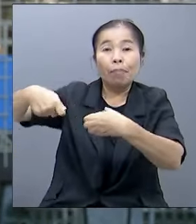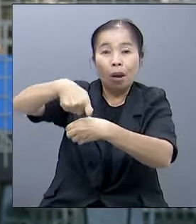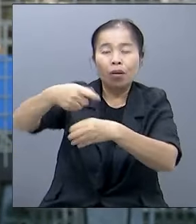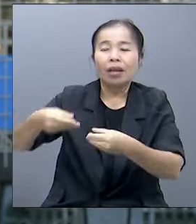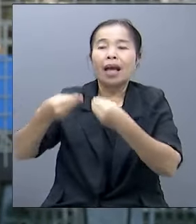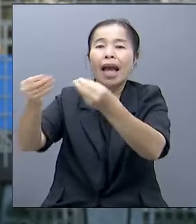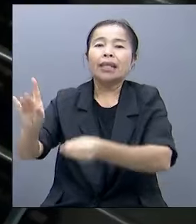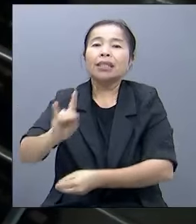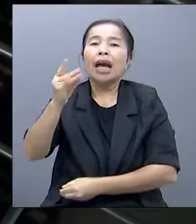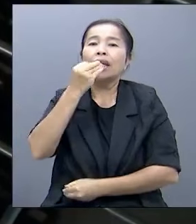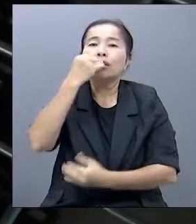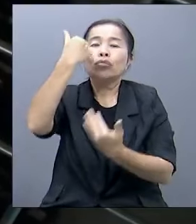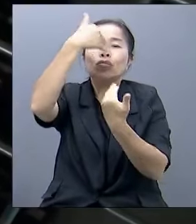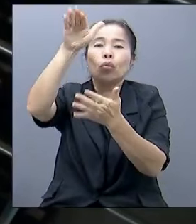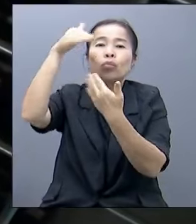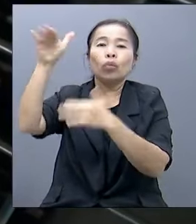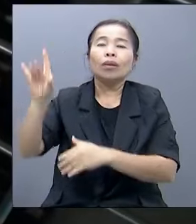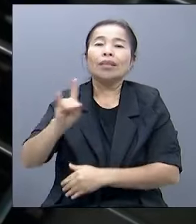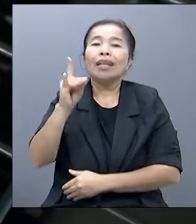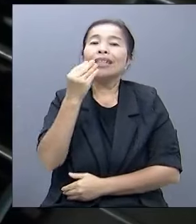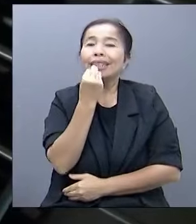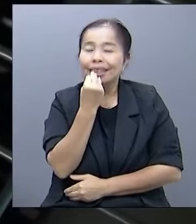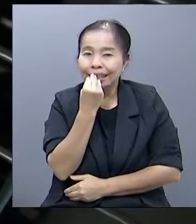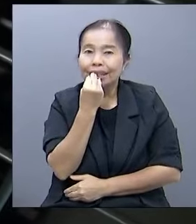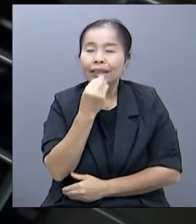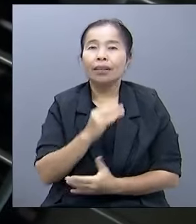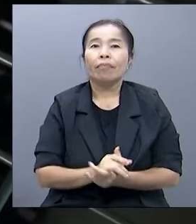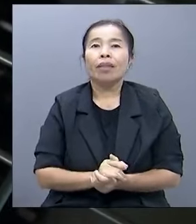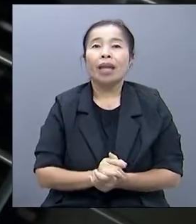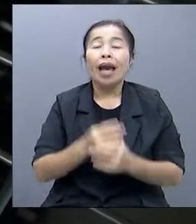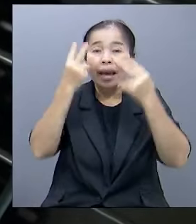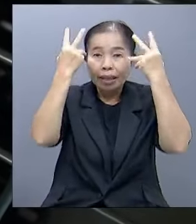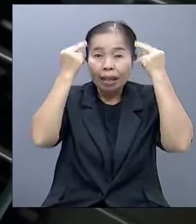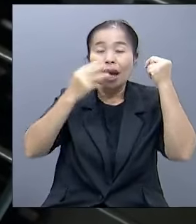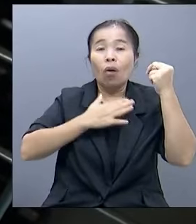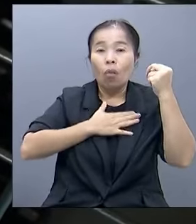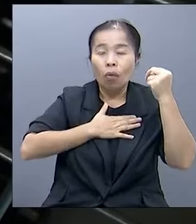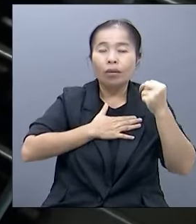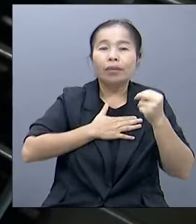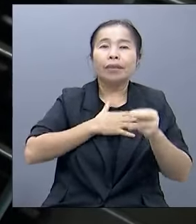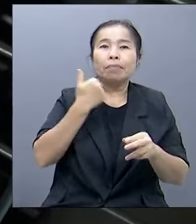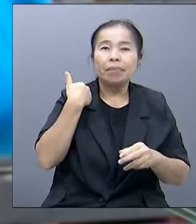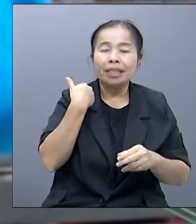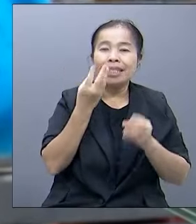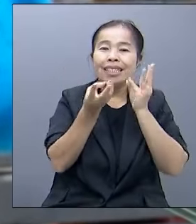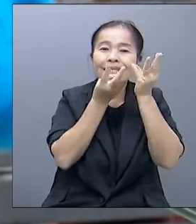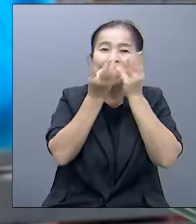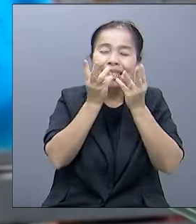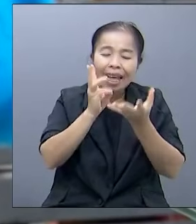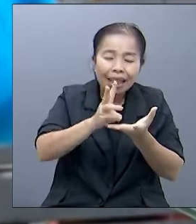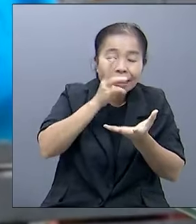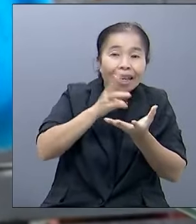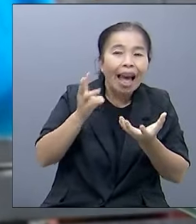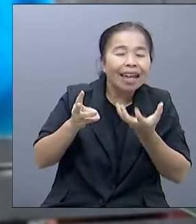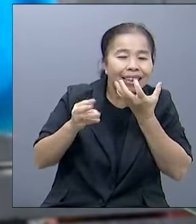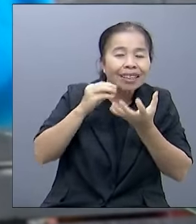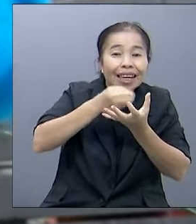ส่งออกกันอาหารสำหรับกระต่ายนะครับก็จะมีอาหารเม็ดเพราะเราเลี้ยงเพื่อเป็นเนื้อนะฮะเ